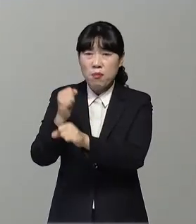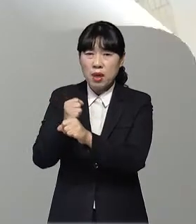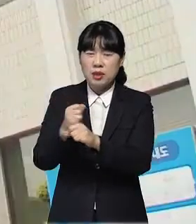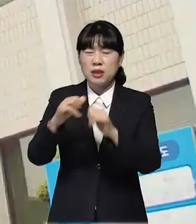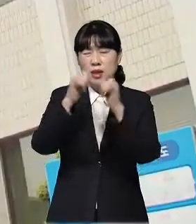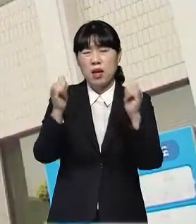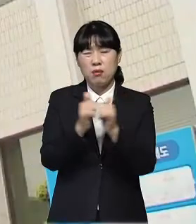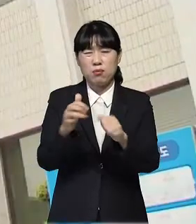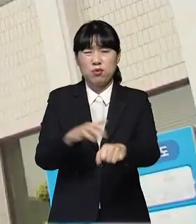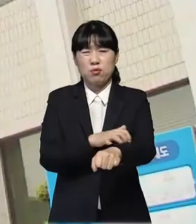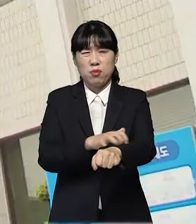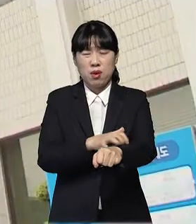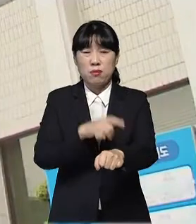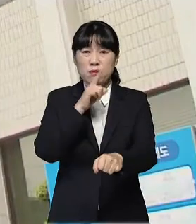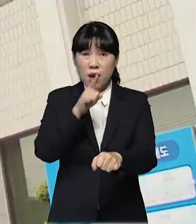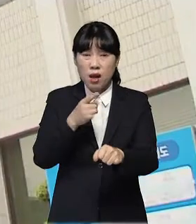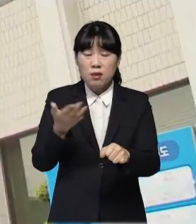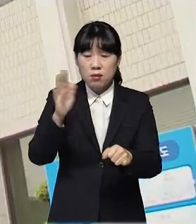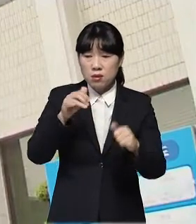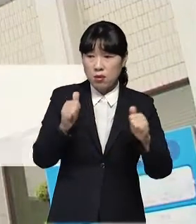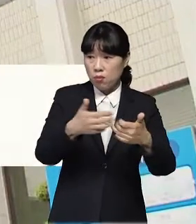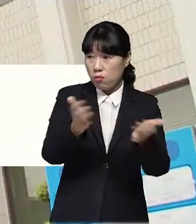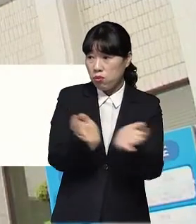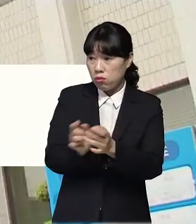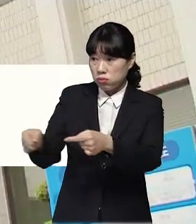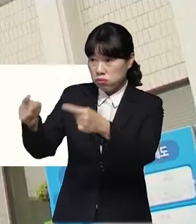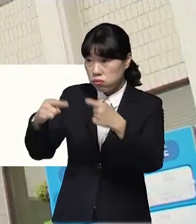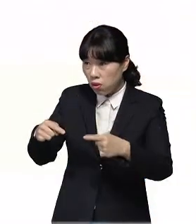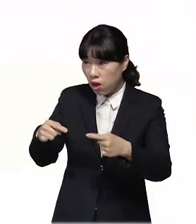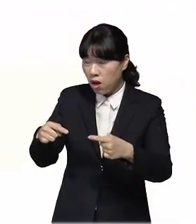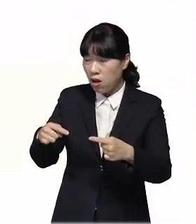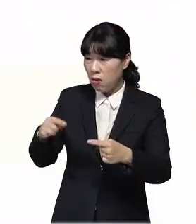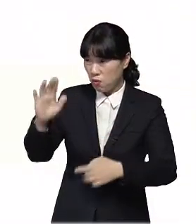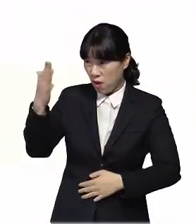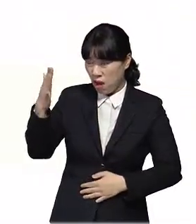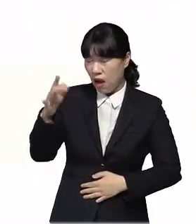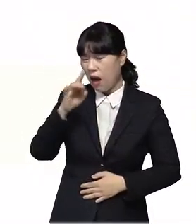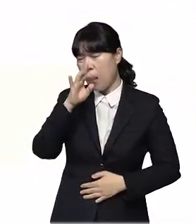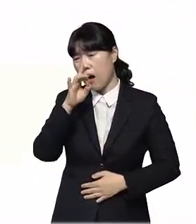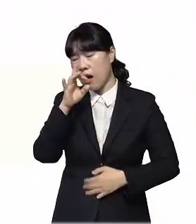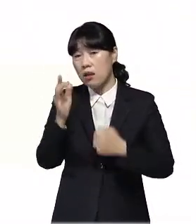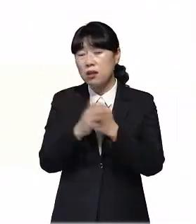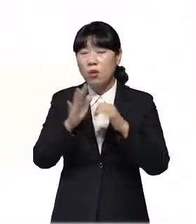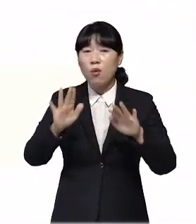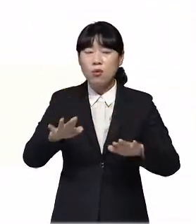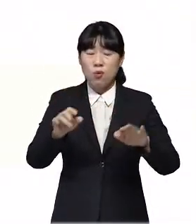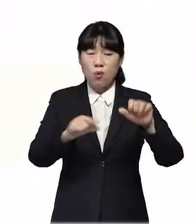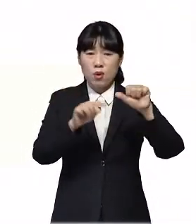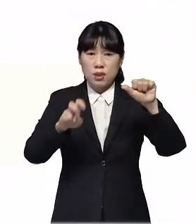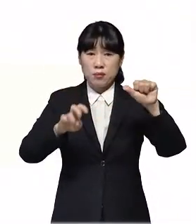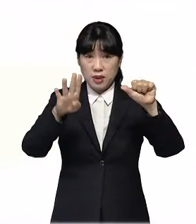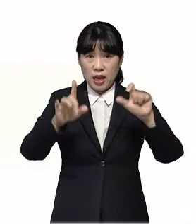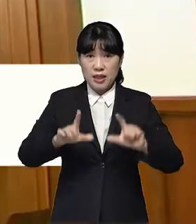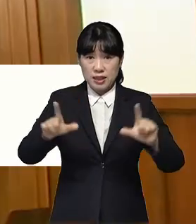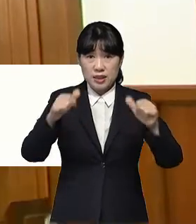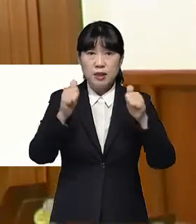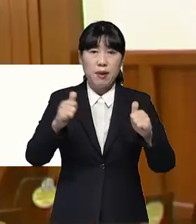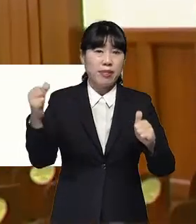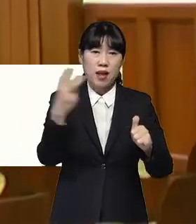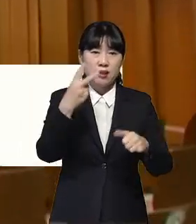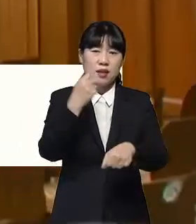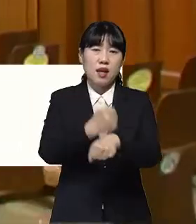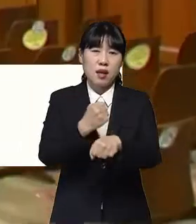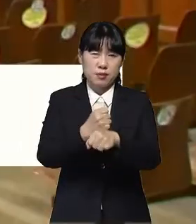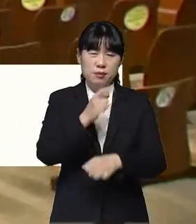들었습니다. 하지만 재판부는 불출석 허가 사유에 해당하지 않는다며 오는 24일 재판을 다시 진행하기로